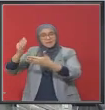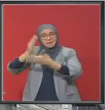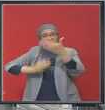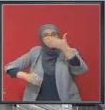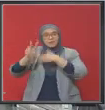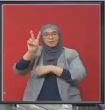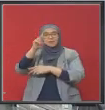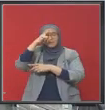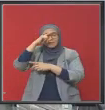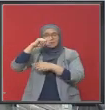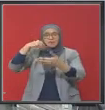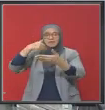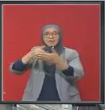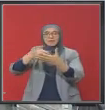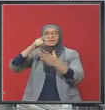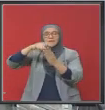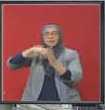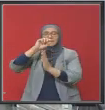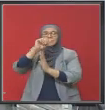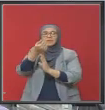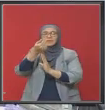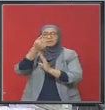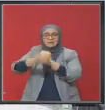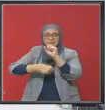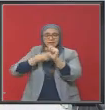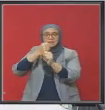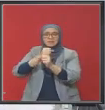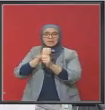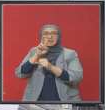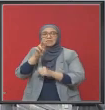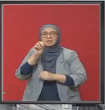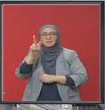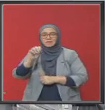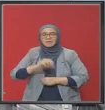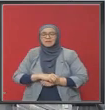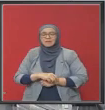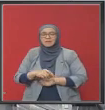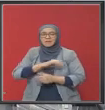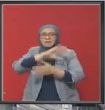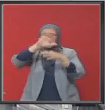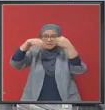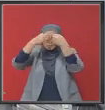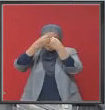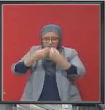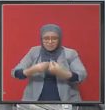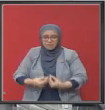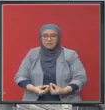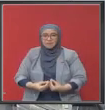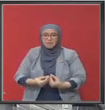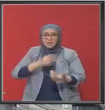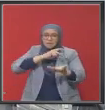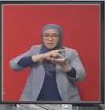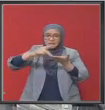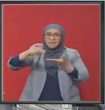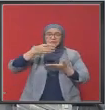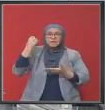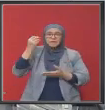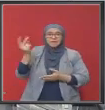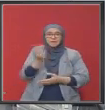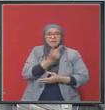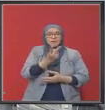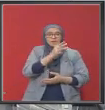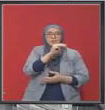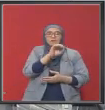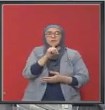Desember 2020 jumlah keseluruhan anggaran penangguhan bayaran balik bagi kedua-dua moratorium ini